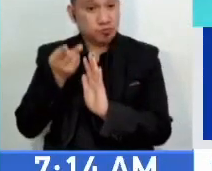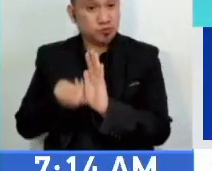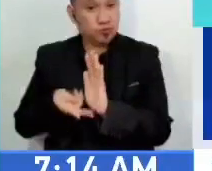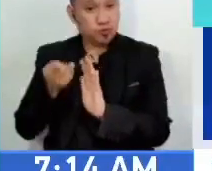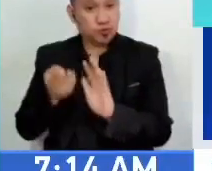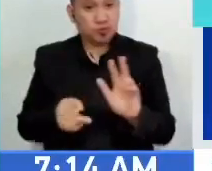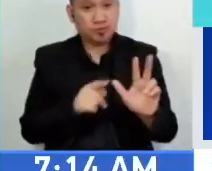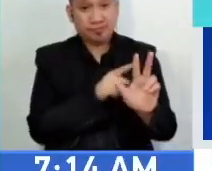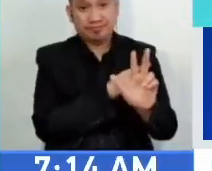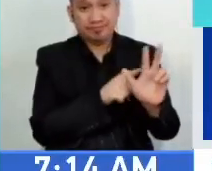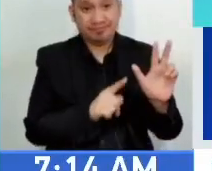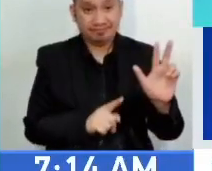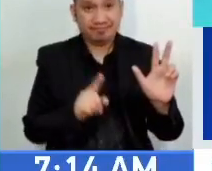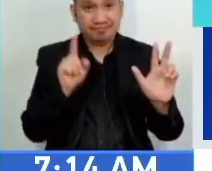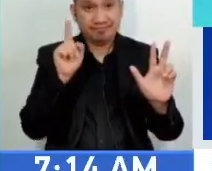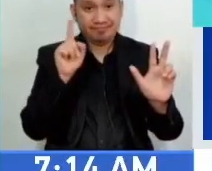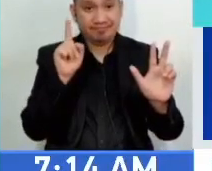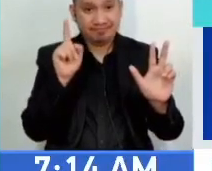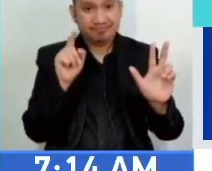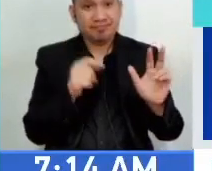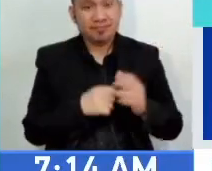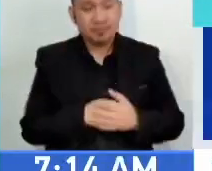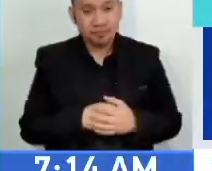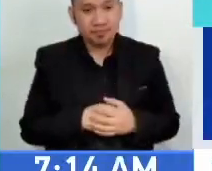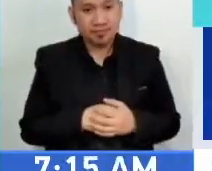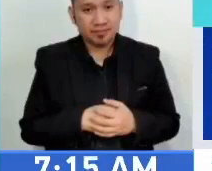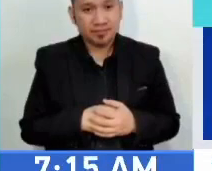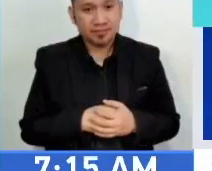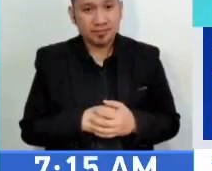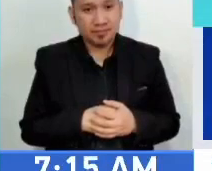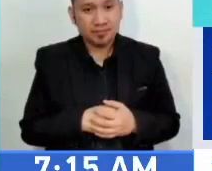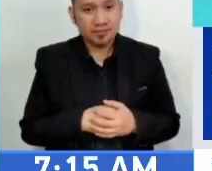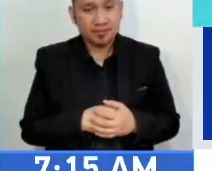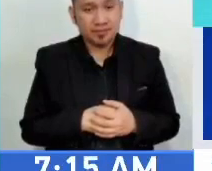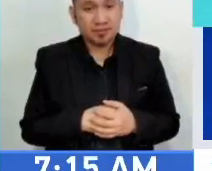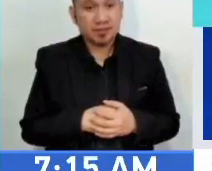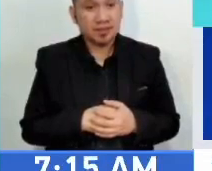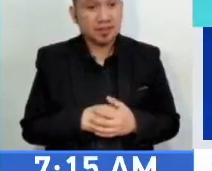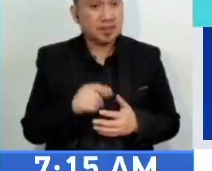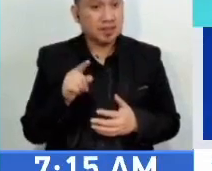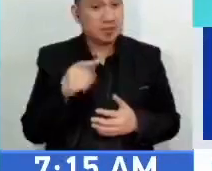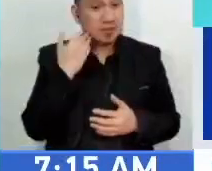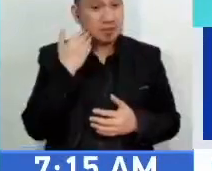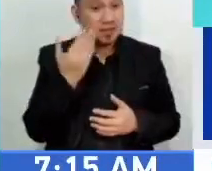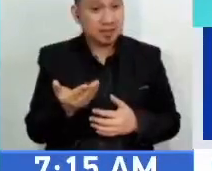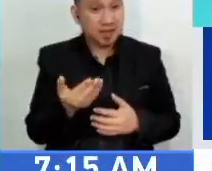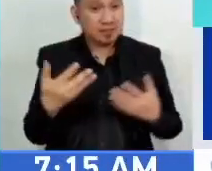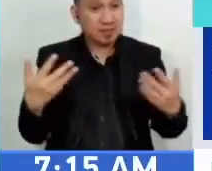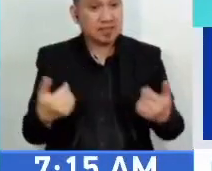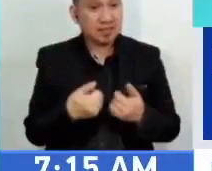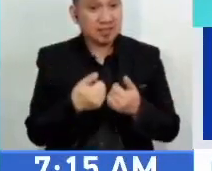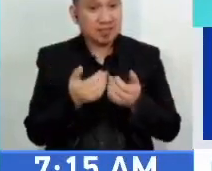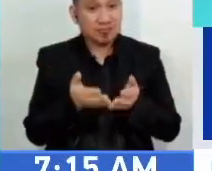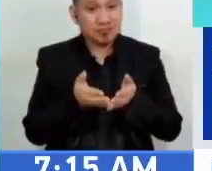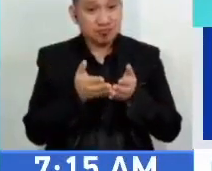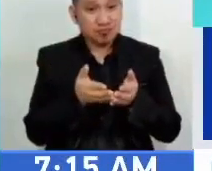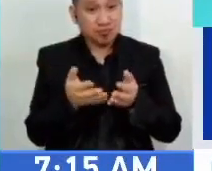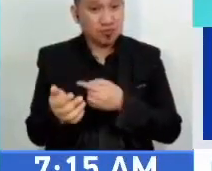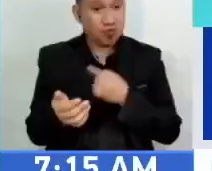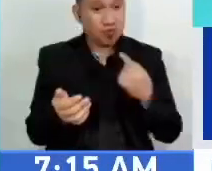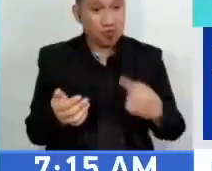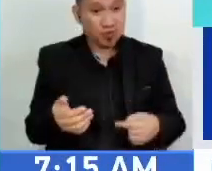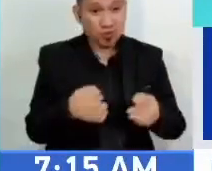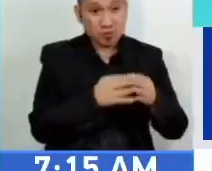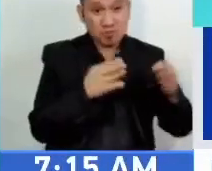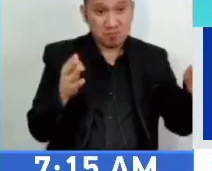Laudencia at Benedicto Olandria. Sila ang mga mangingisdang nasawi matapos mabangga ng isang barko ang bangka nila sa West